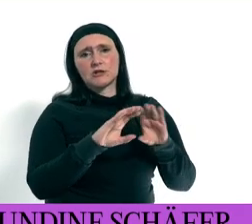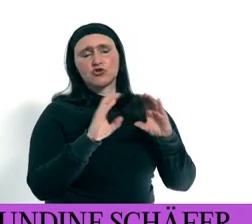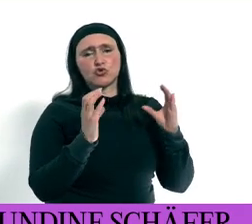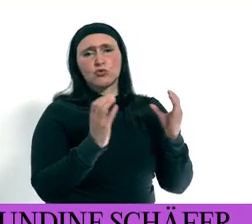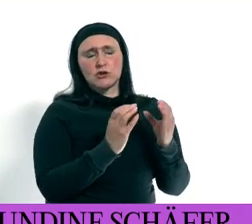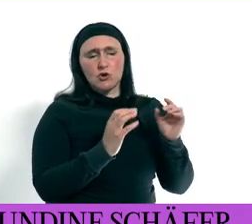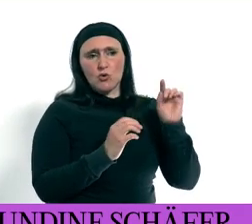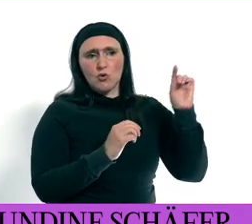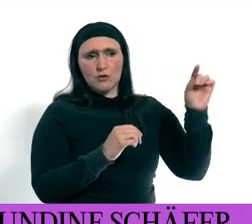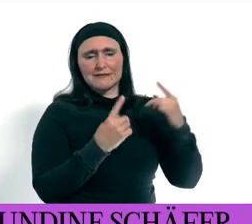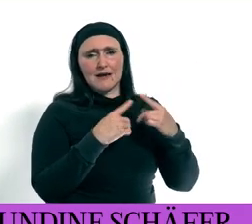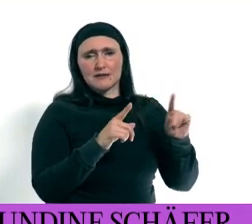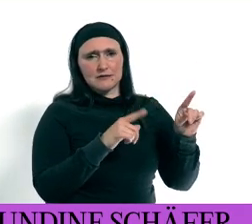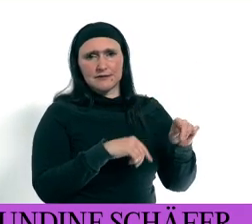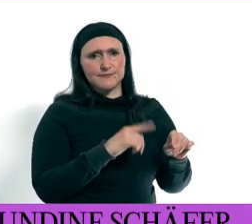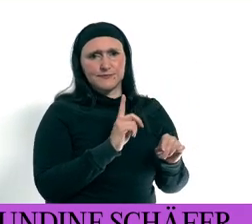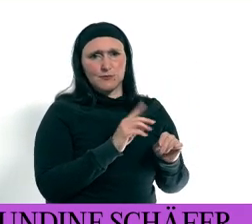uns im Atelier.